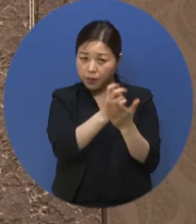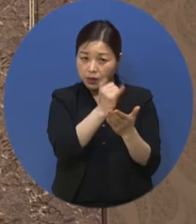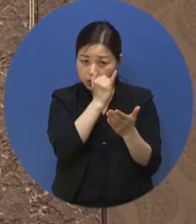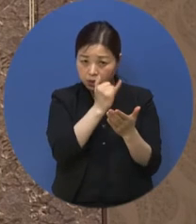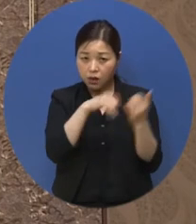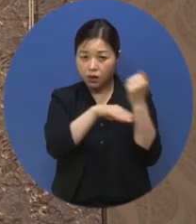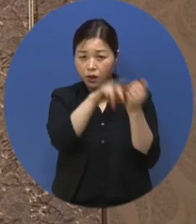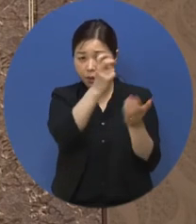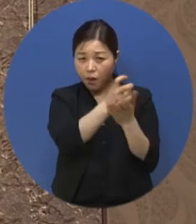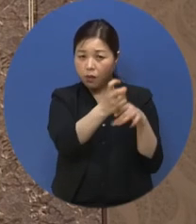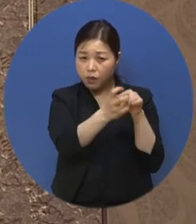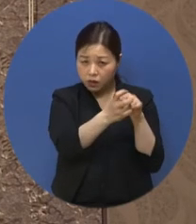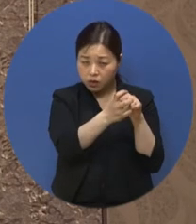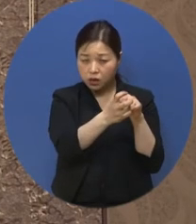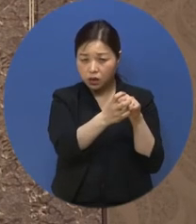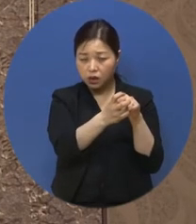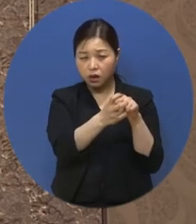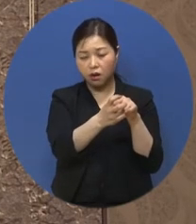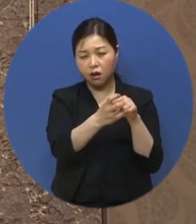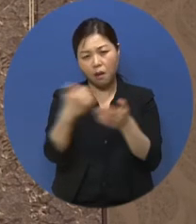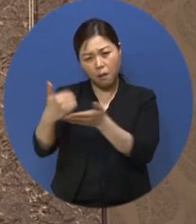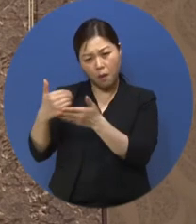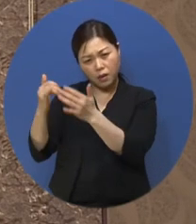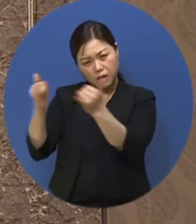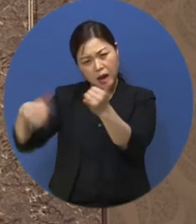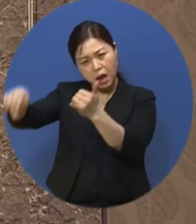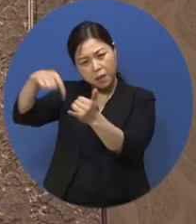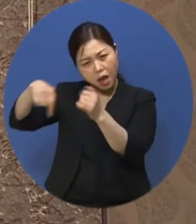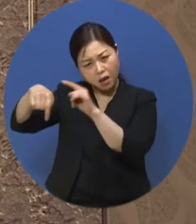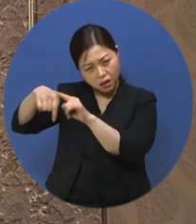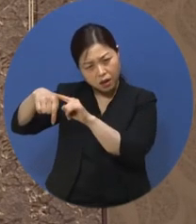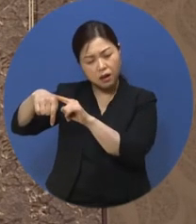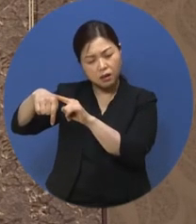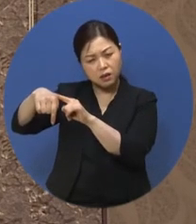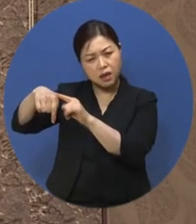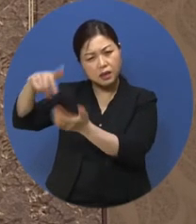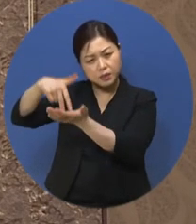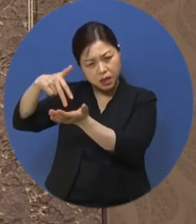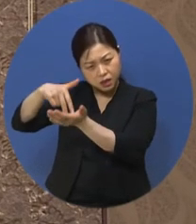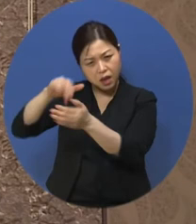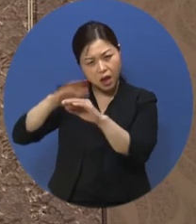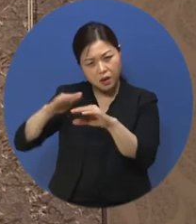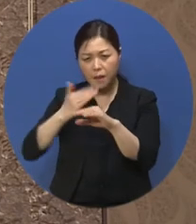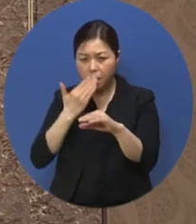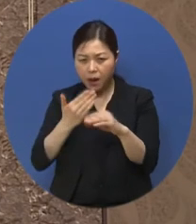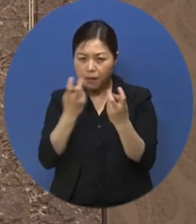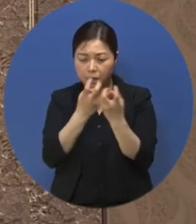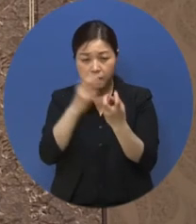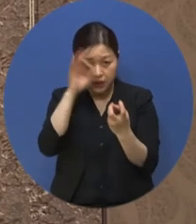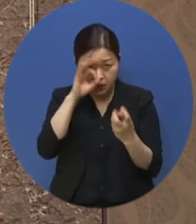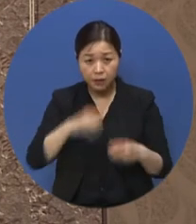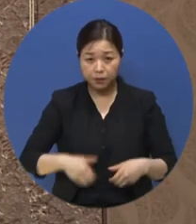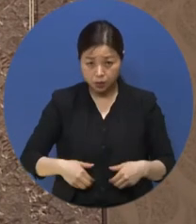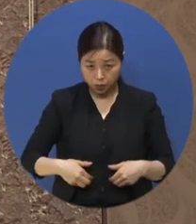있으면 민원인들 입장에서 될 수 있는 방법을 찾아줘야 되잖아요. 근데